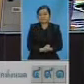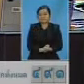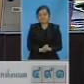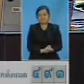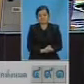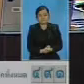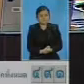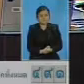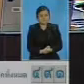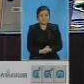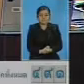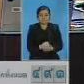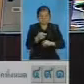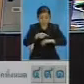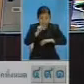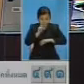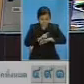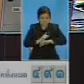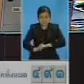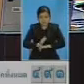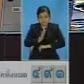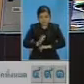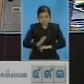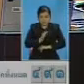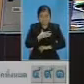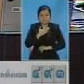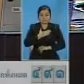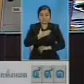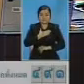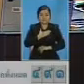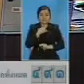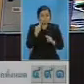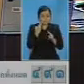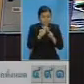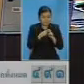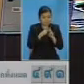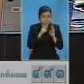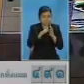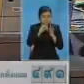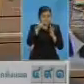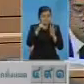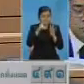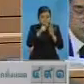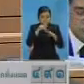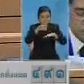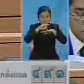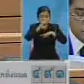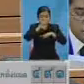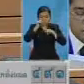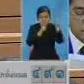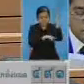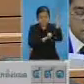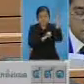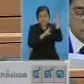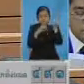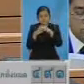ท่านประธานที่เคารพผมเจมิงโตตาหยงสมาชิกสภาผู้แทนราษฎรจังหวัดนราธิวาสพรรคประช